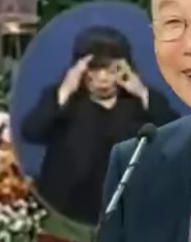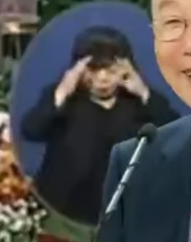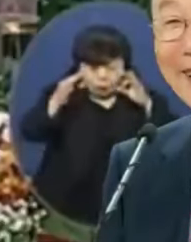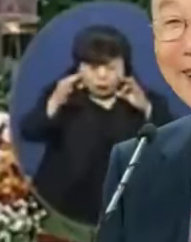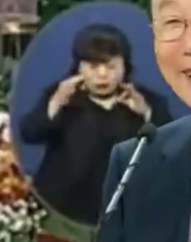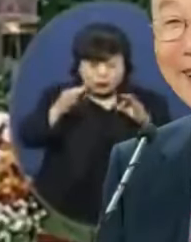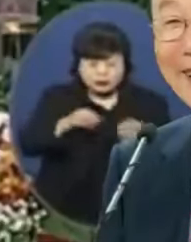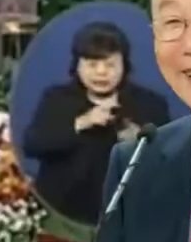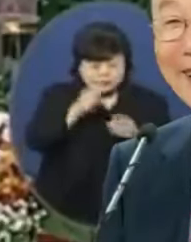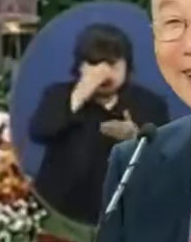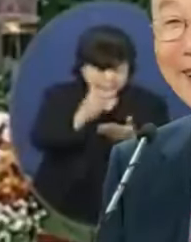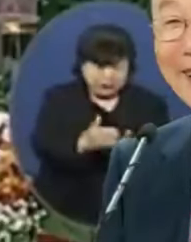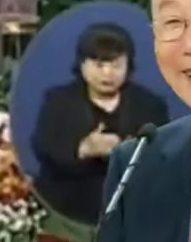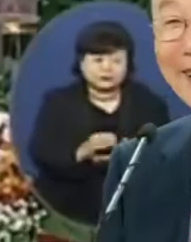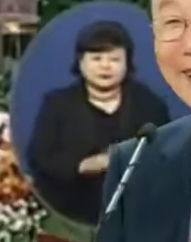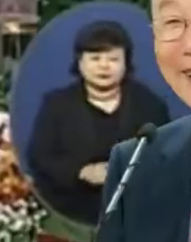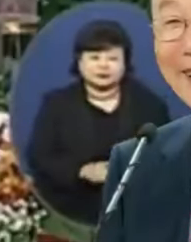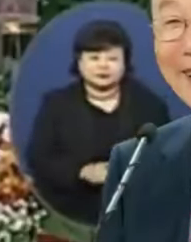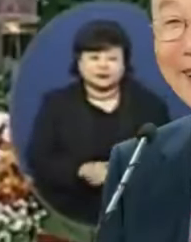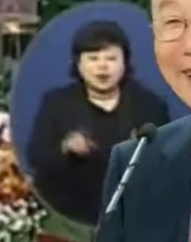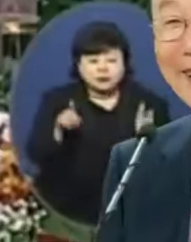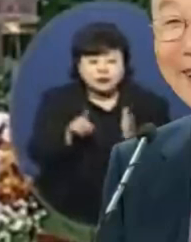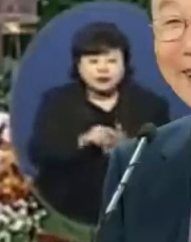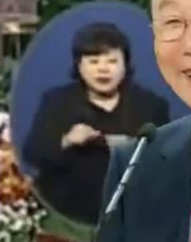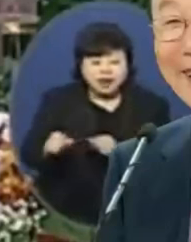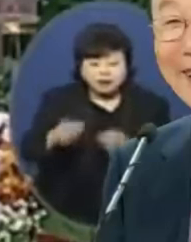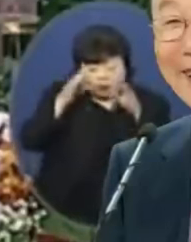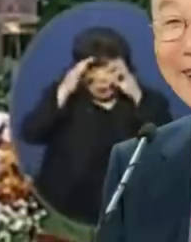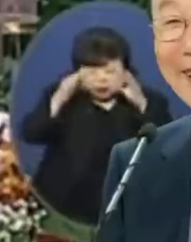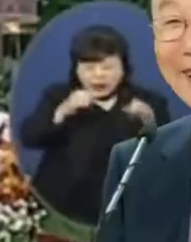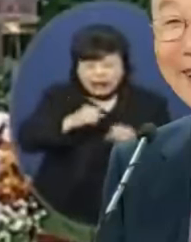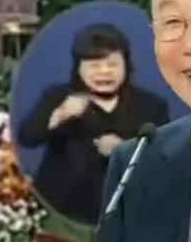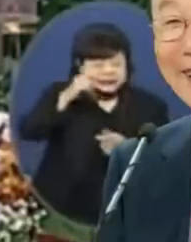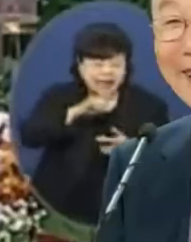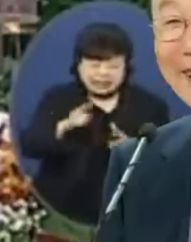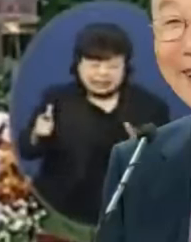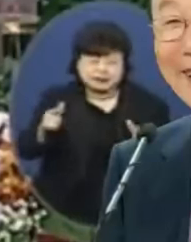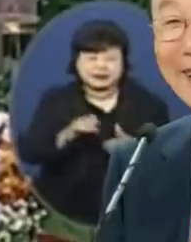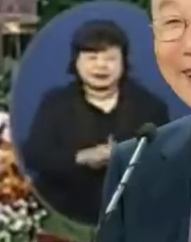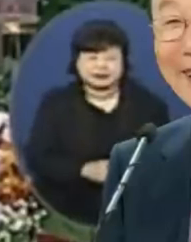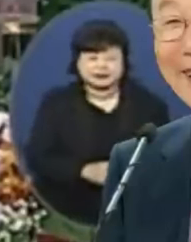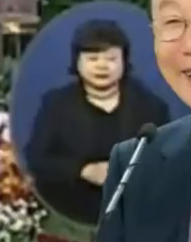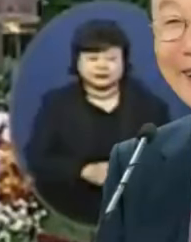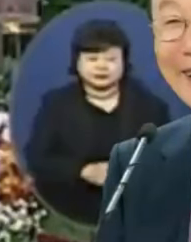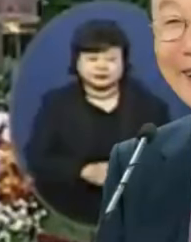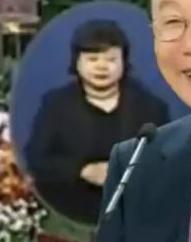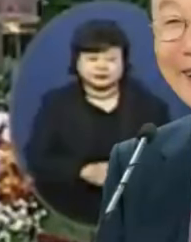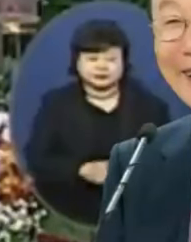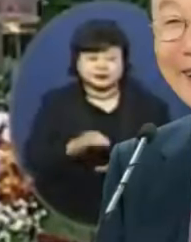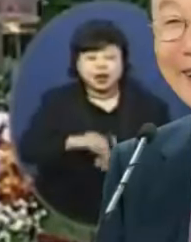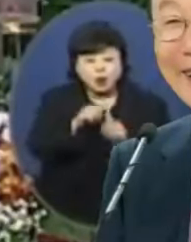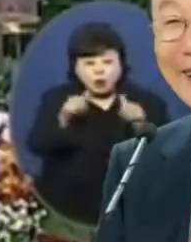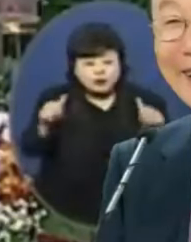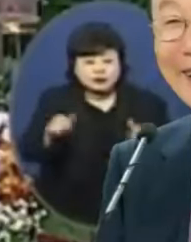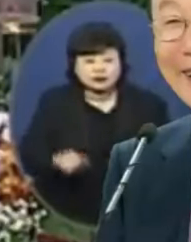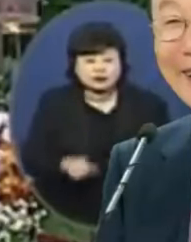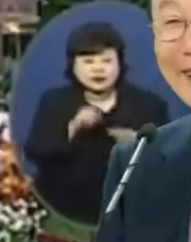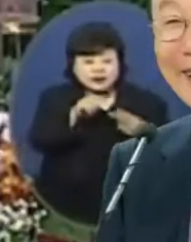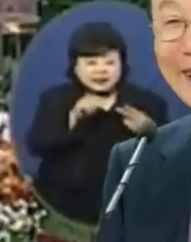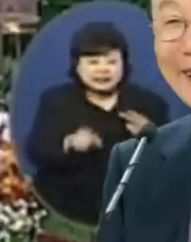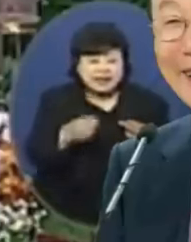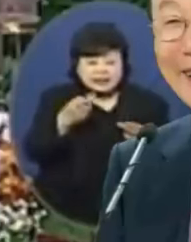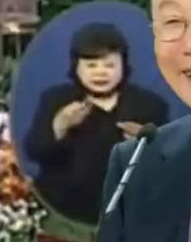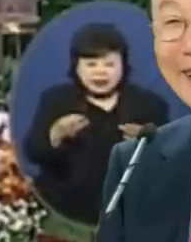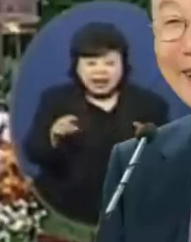하는 것입니다. 고린도후서 5장 7절에 우리가 믿음으로 행하고 보는 것으로 행하지 아니함이라고 말하셨으며 야고보서 2장 17절에 행함이